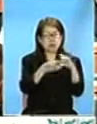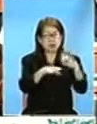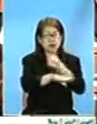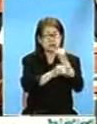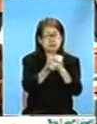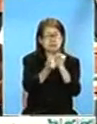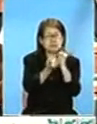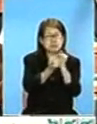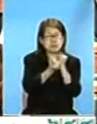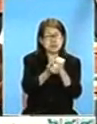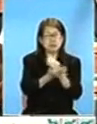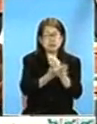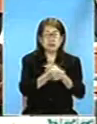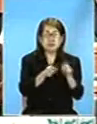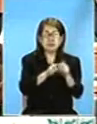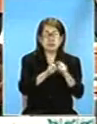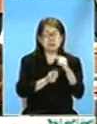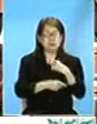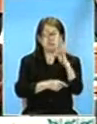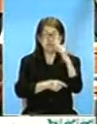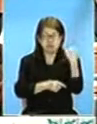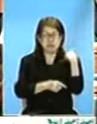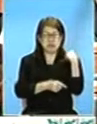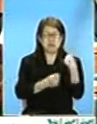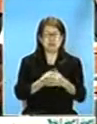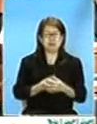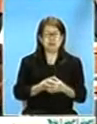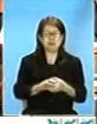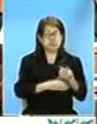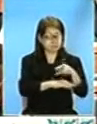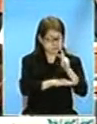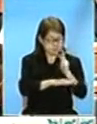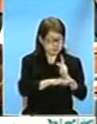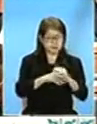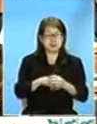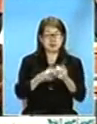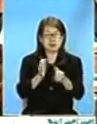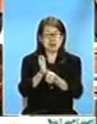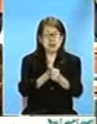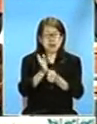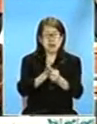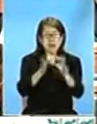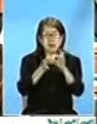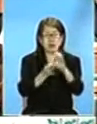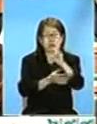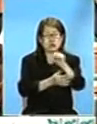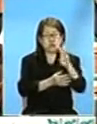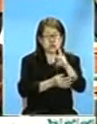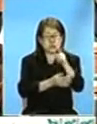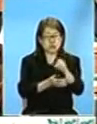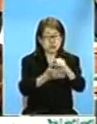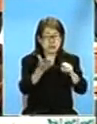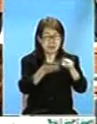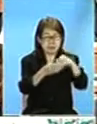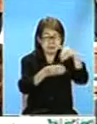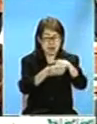ใดด้วยซ้ำไปท่านประธานครับการแก้ที่มาและคุณสมบัติผมขีดเส้นใต้นะครับแปล